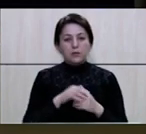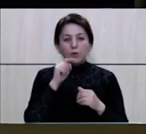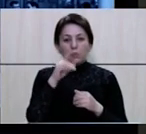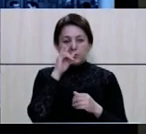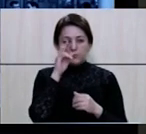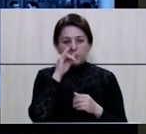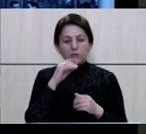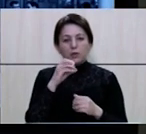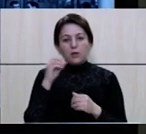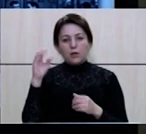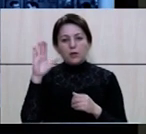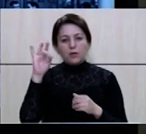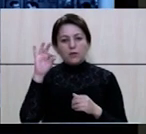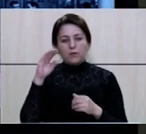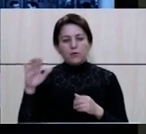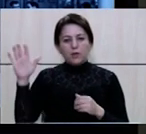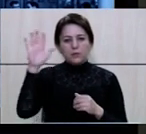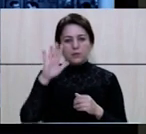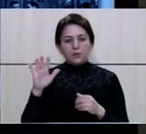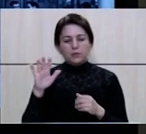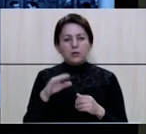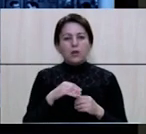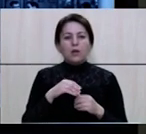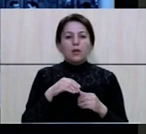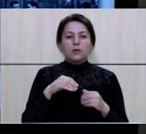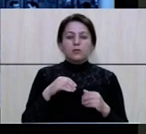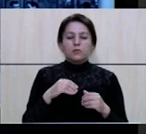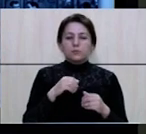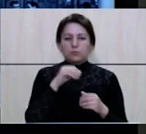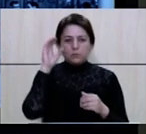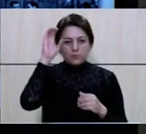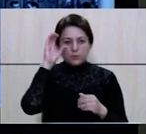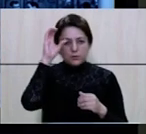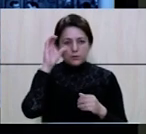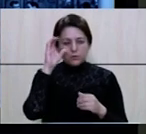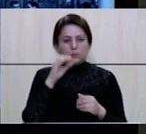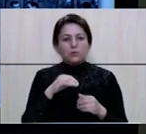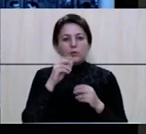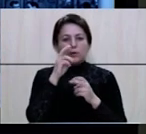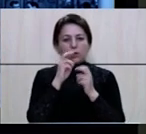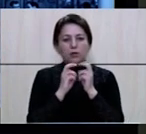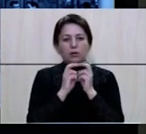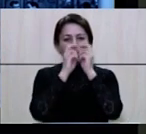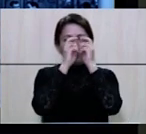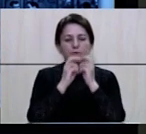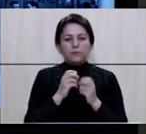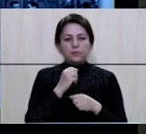Yevroosiyo lift aksiyadorlik jamiyati tomonidan O'zbekistonda lift ishlab